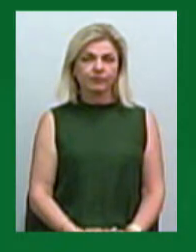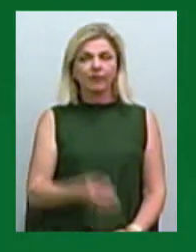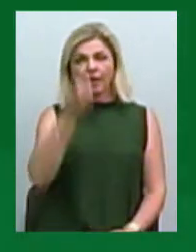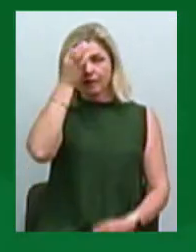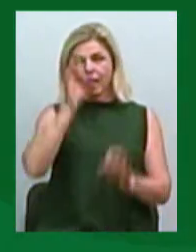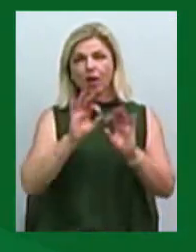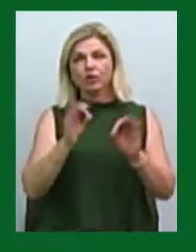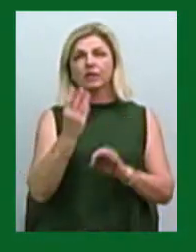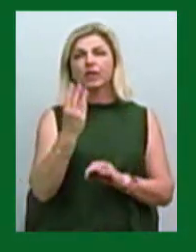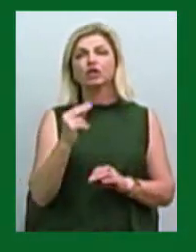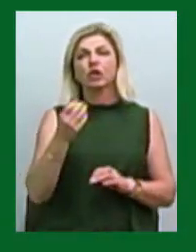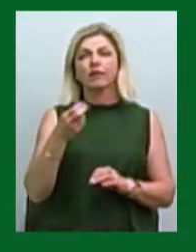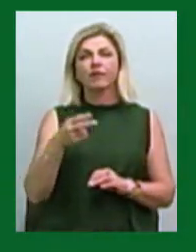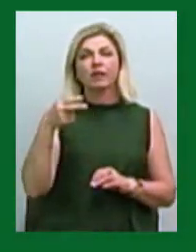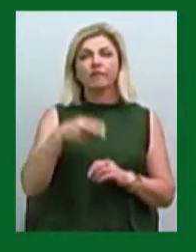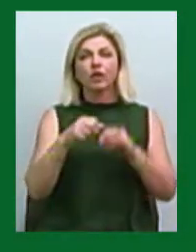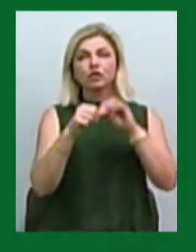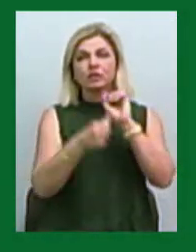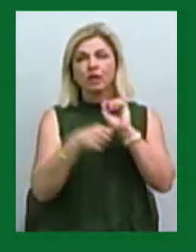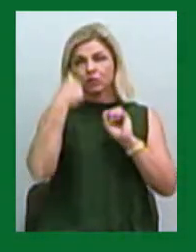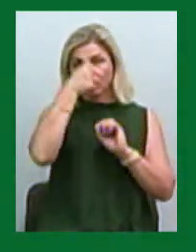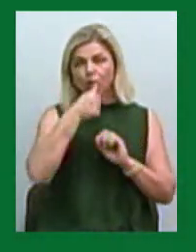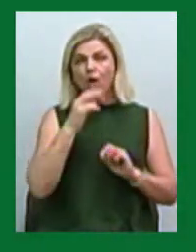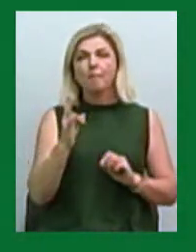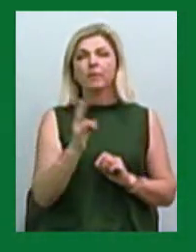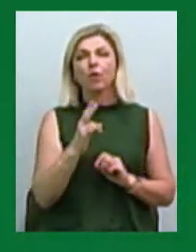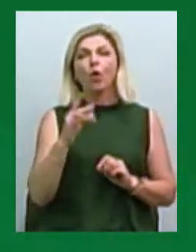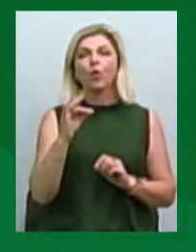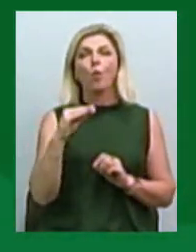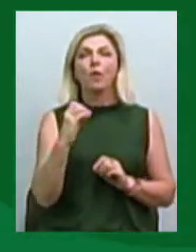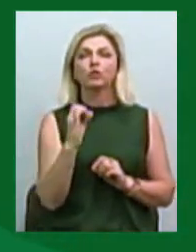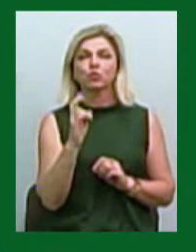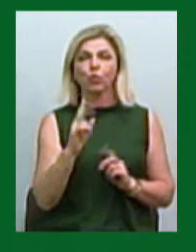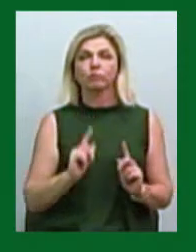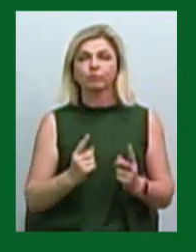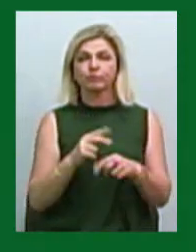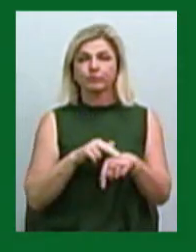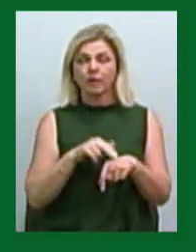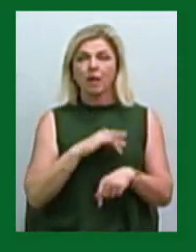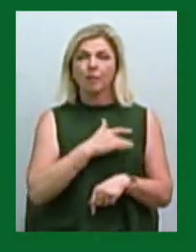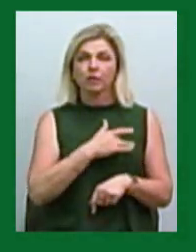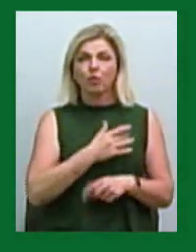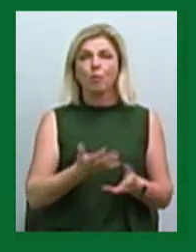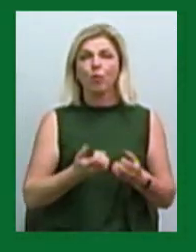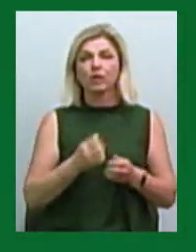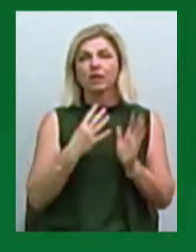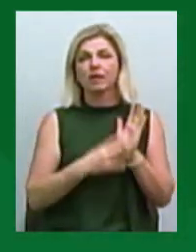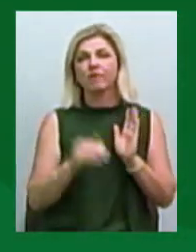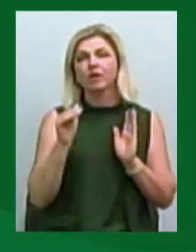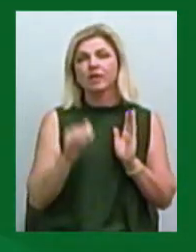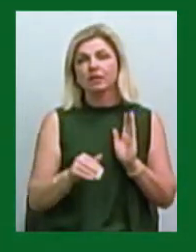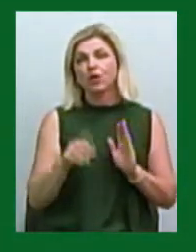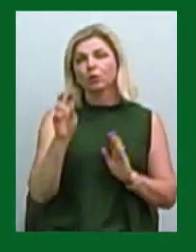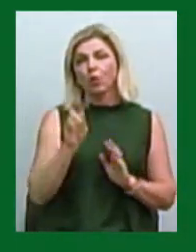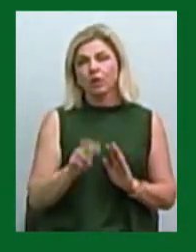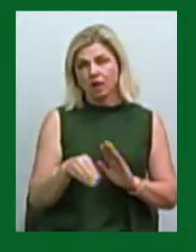Нагадаємо, 3 червня 2016 року Миколу Романчука затримали правоохоронці за підозрою у отриманні 90 тисяч